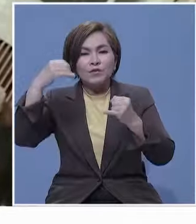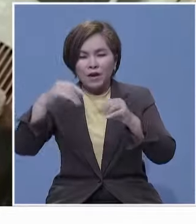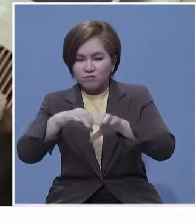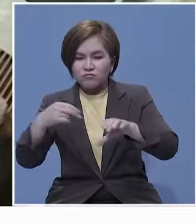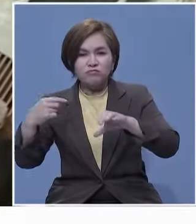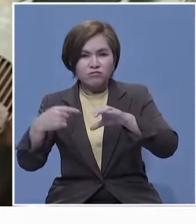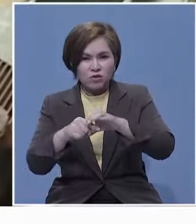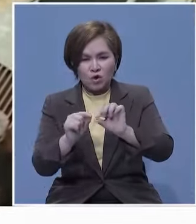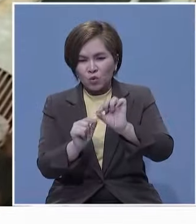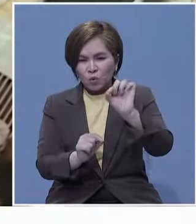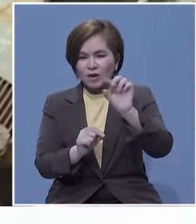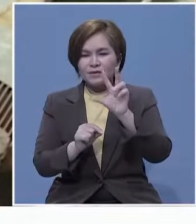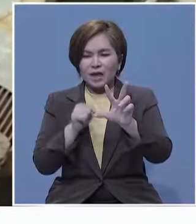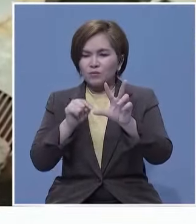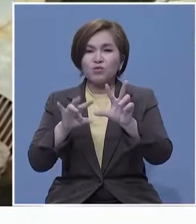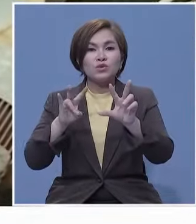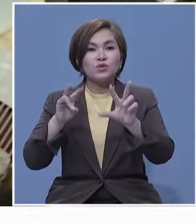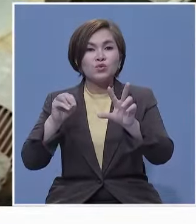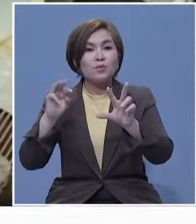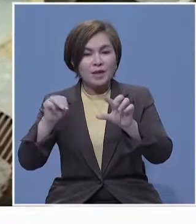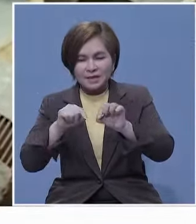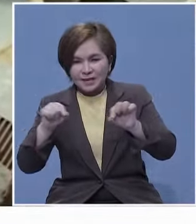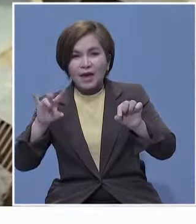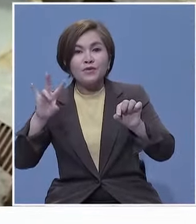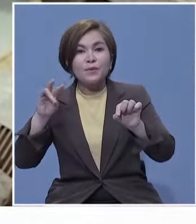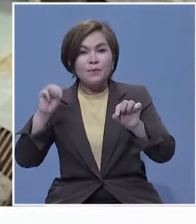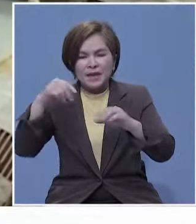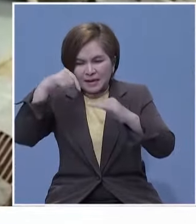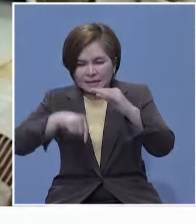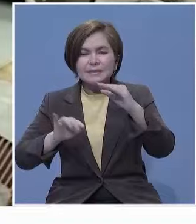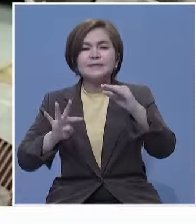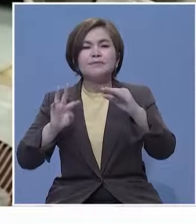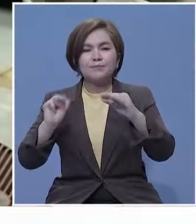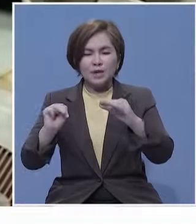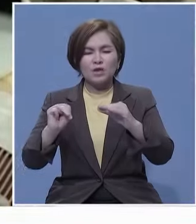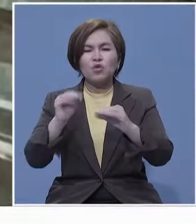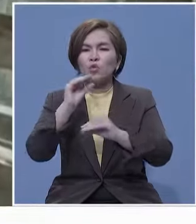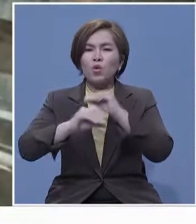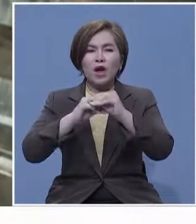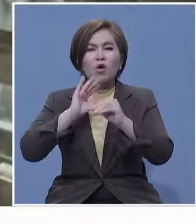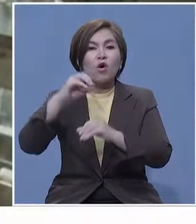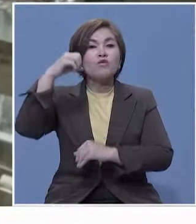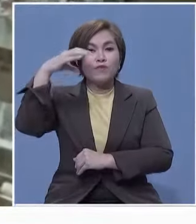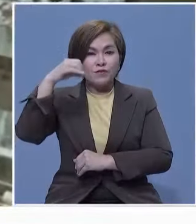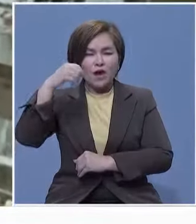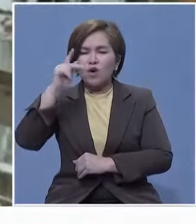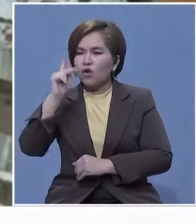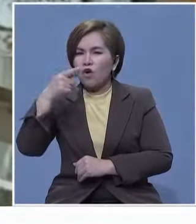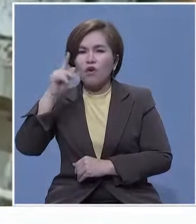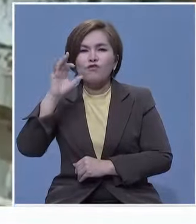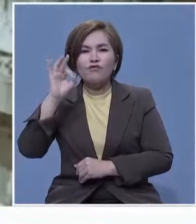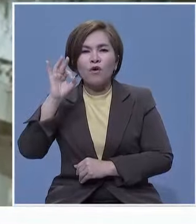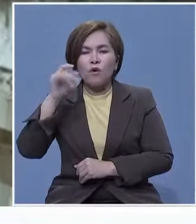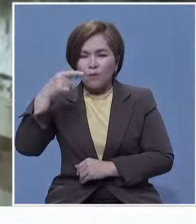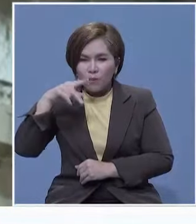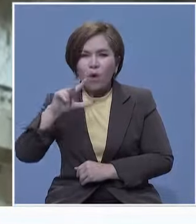ว้าง 3.70 เมตรความยาว7เมตรลึก4เมตรเป็นโครงการของการไฟฟ้าฝ่ายผลิตแห่งประเทศไทยมีระยะเวล